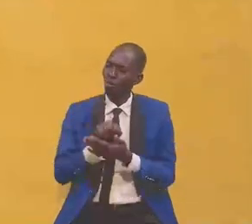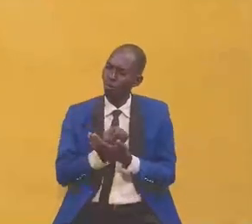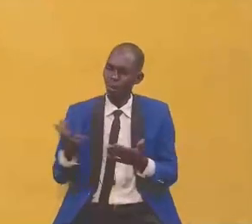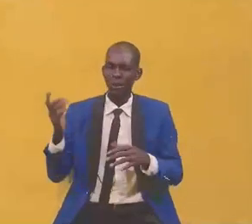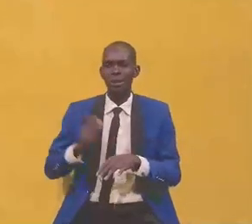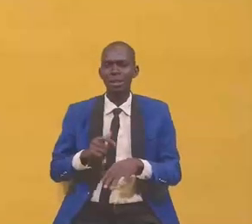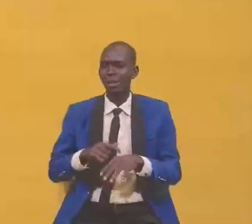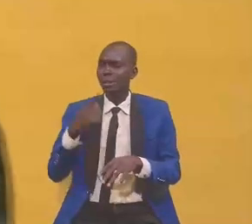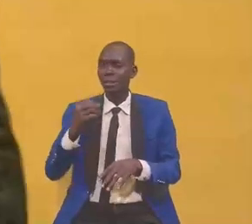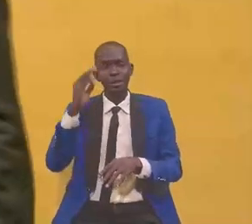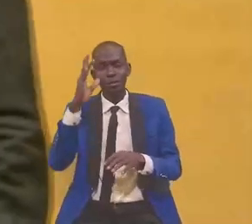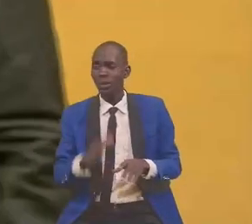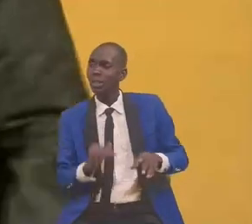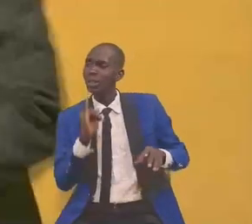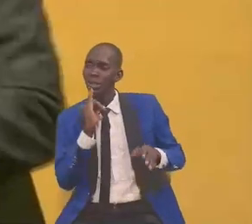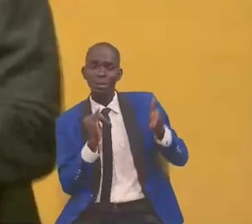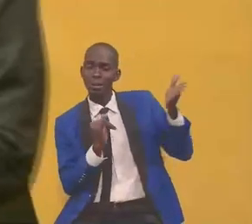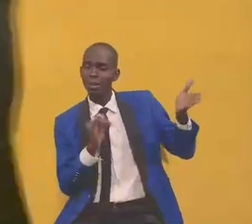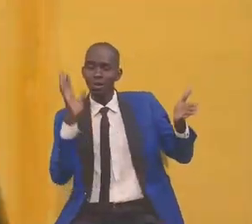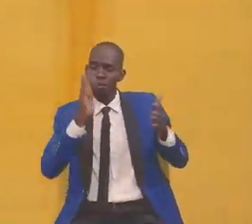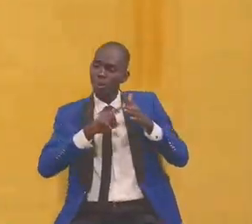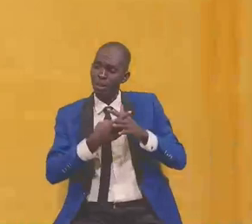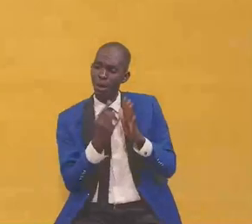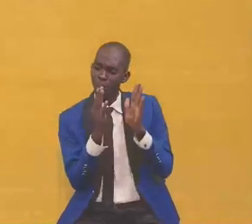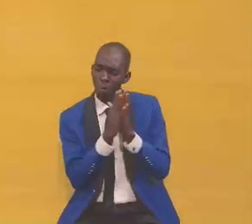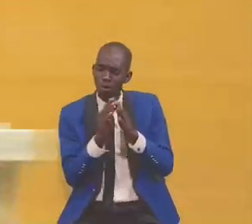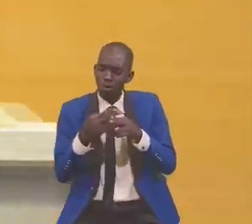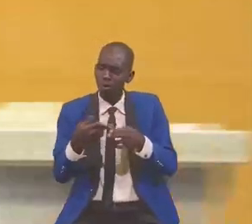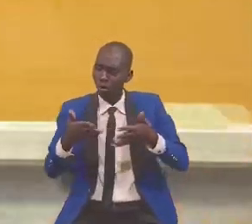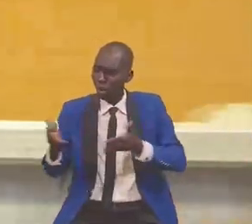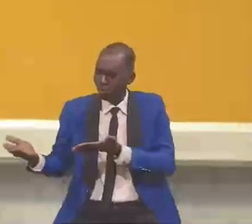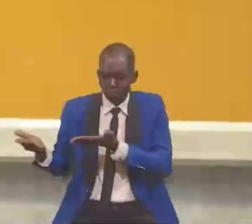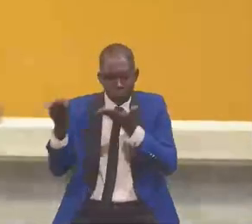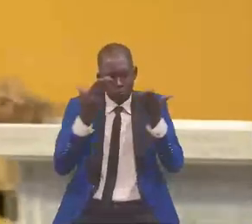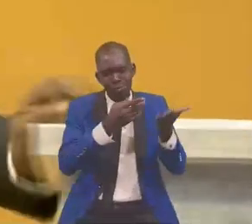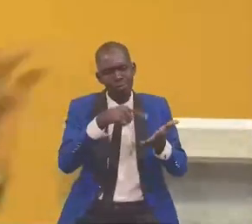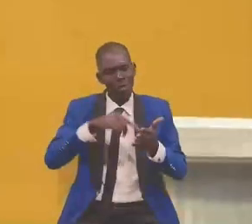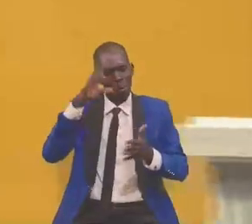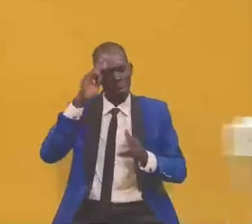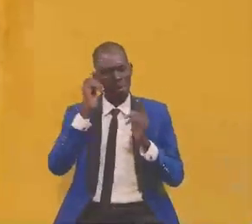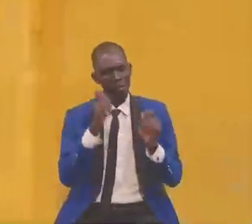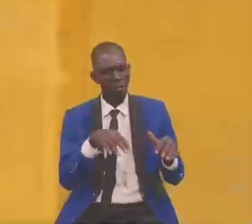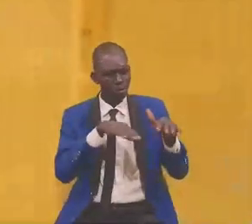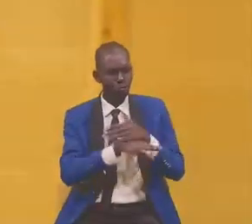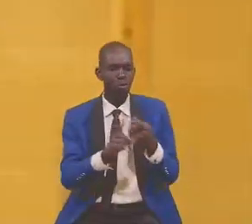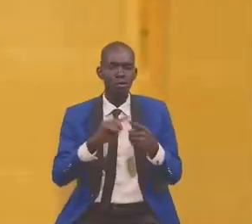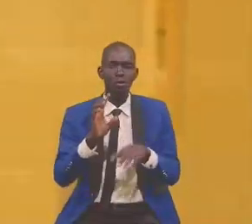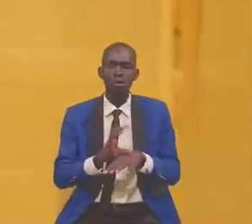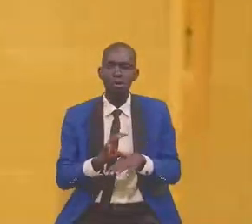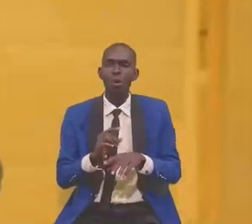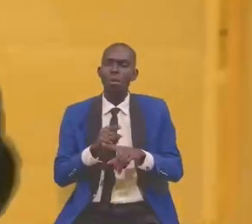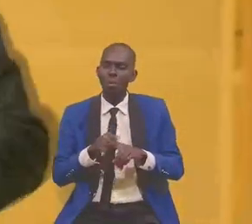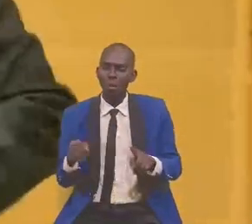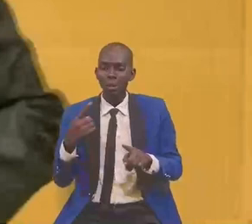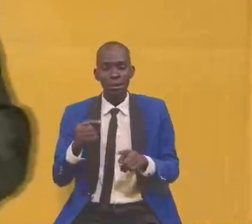peut commencer à prier bientôt. Et il va rater son miracle. Et les soeurs ont dit, oh, s'il vous plaît, donnez-moi la chance.